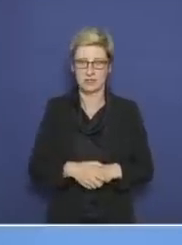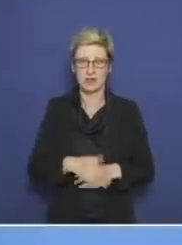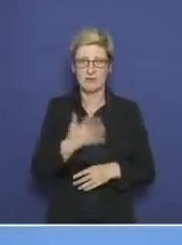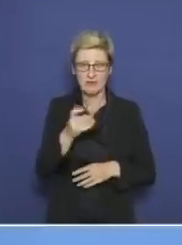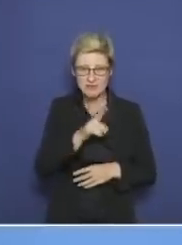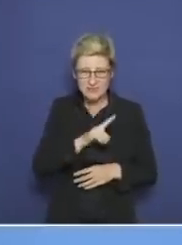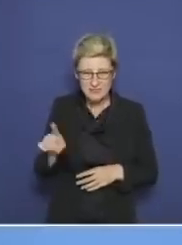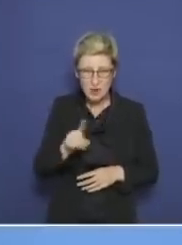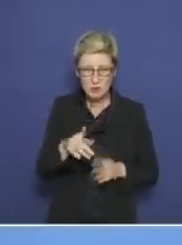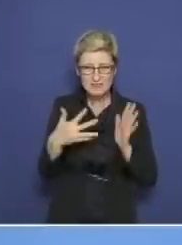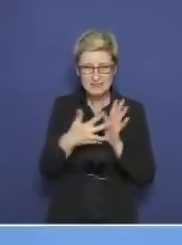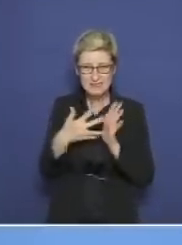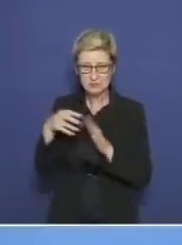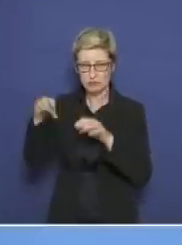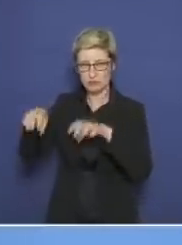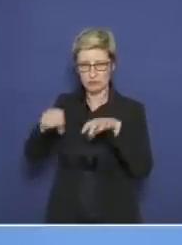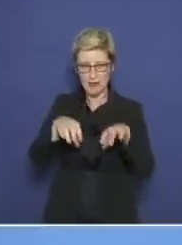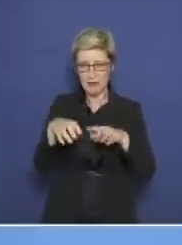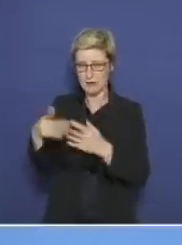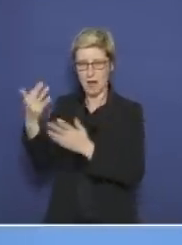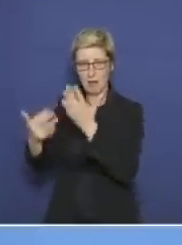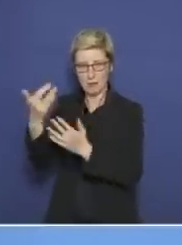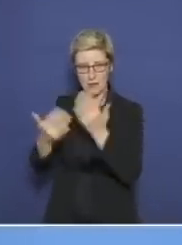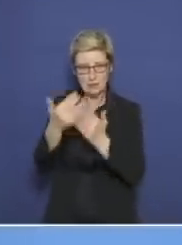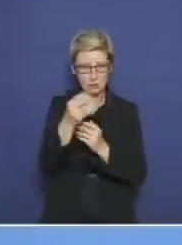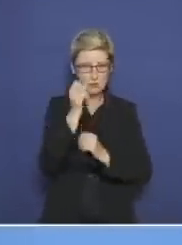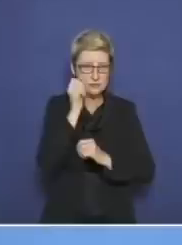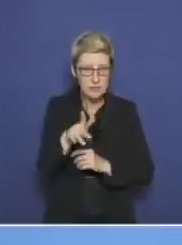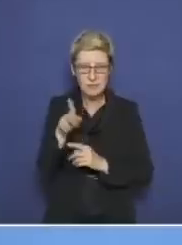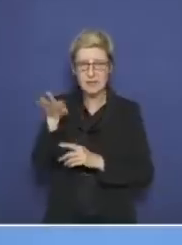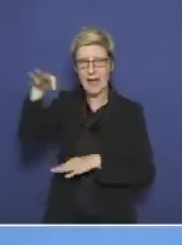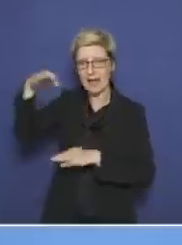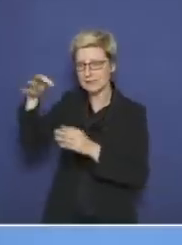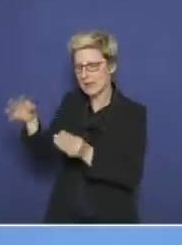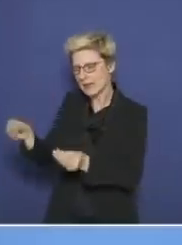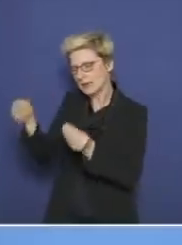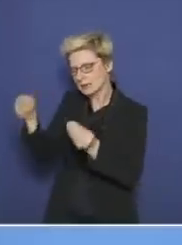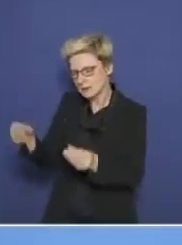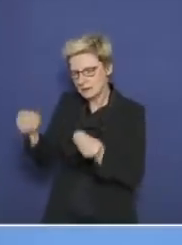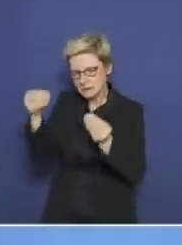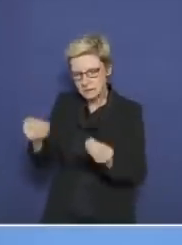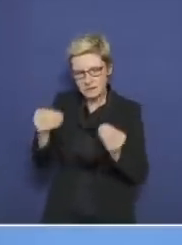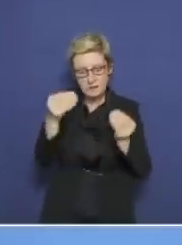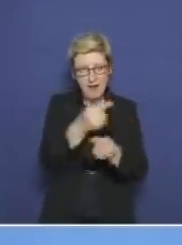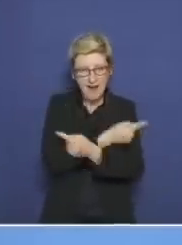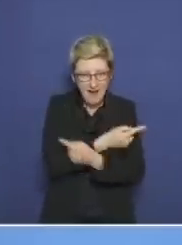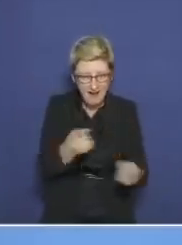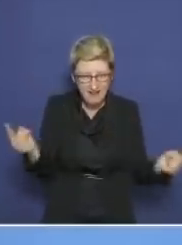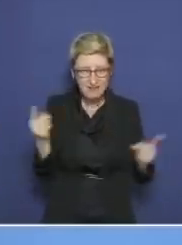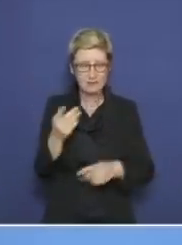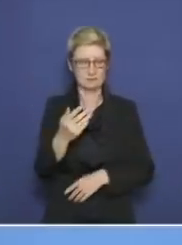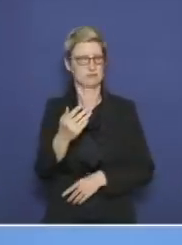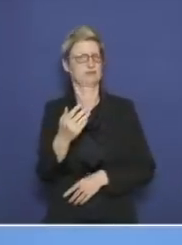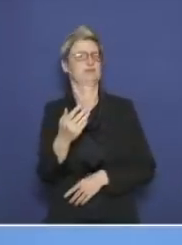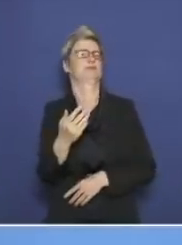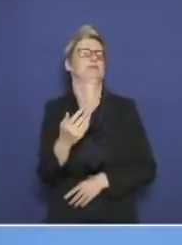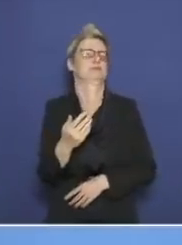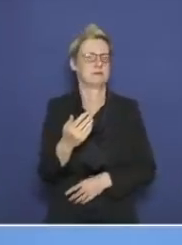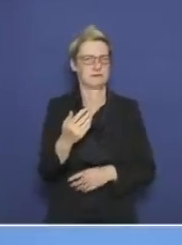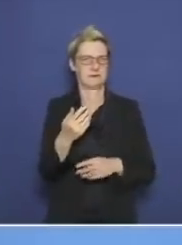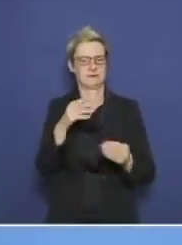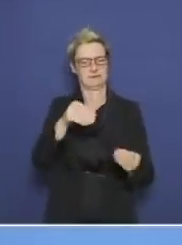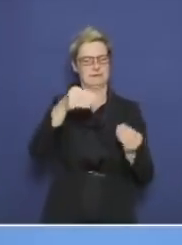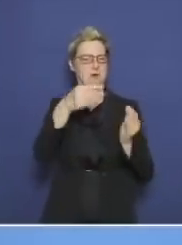ab. Da kann man natürlich nicht jeden Tag jede Einzelrechnung sozusagen händisch dann